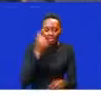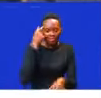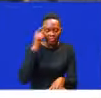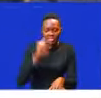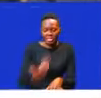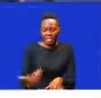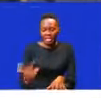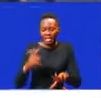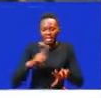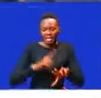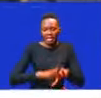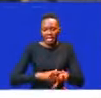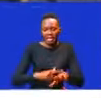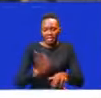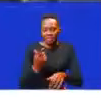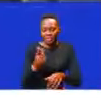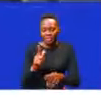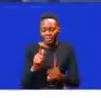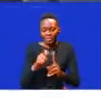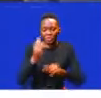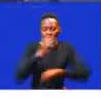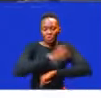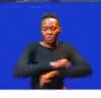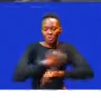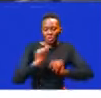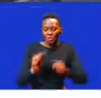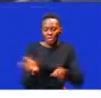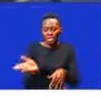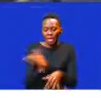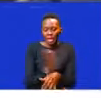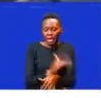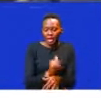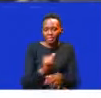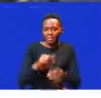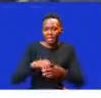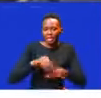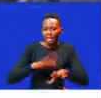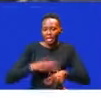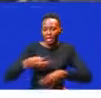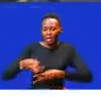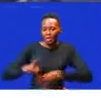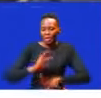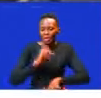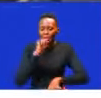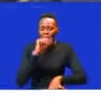sa ochopo ma gidok e skul to gidok e